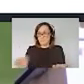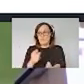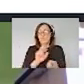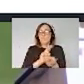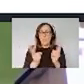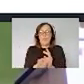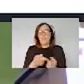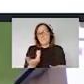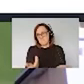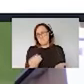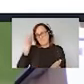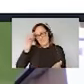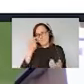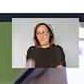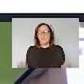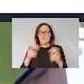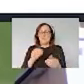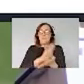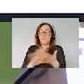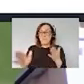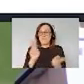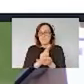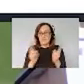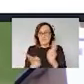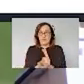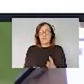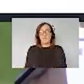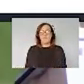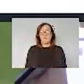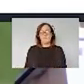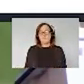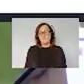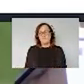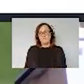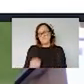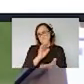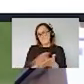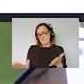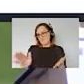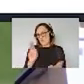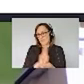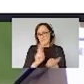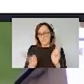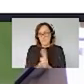nazywać jako spotkanie, utwórz bezpłatne spotkanie i zobaczcie Państwo, tworzy się to bezpłatne spotkanie.